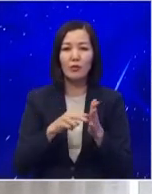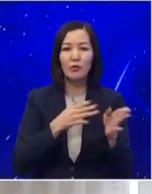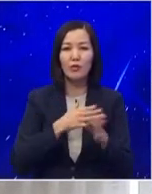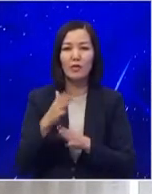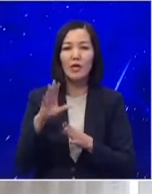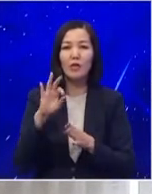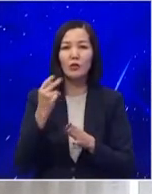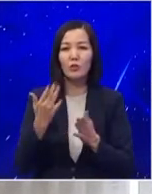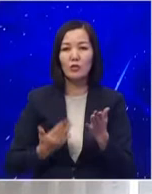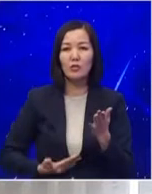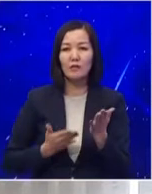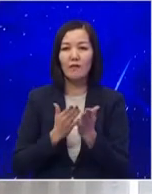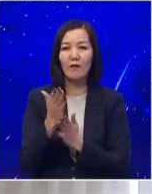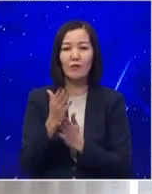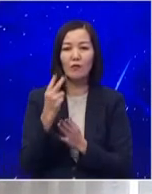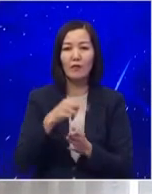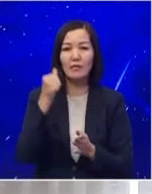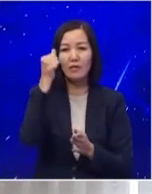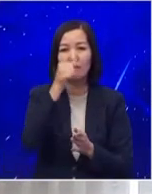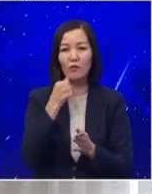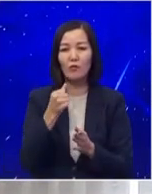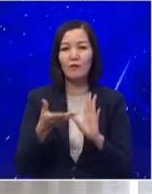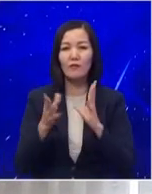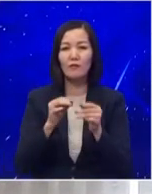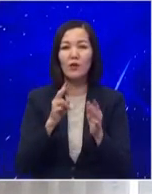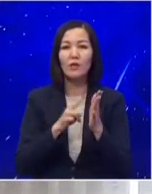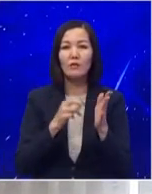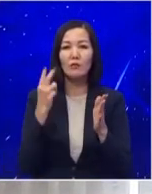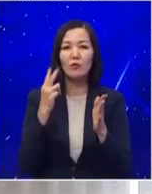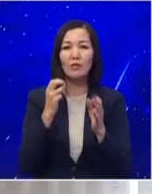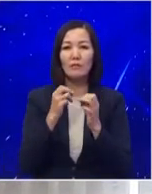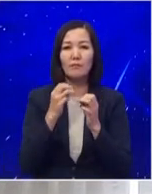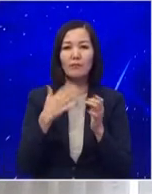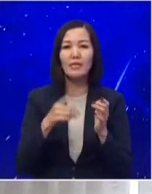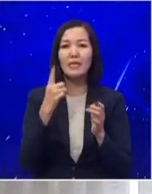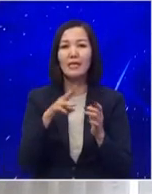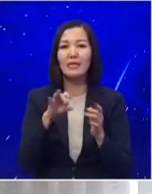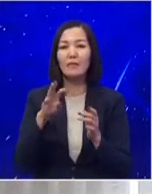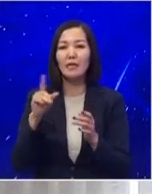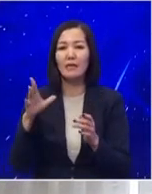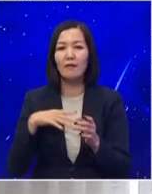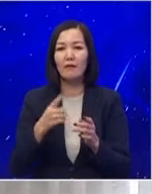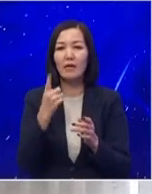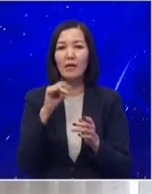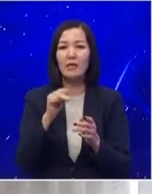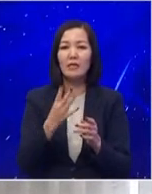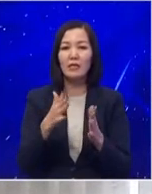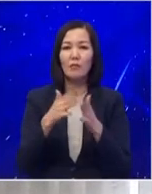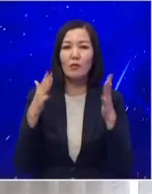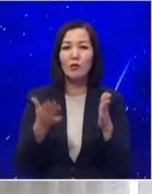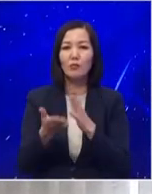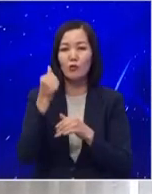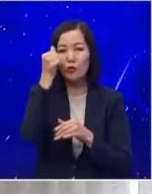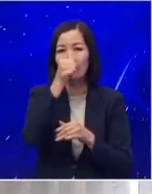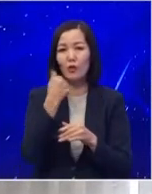сферу а бюджет 2020 года составил 751 миллиардов тенге что на один целых три десятых больше чем в прошлом